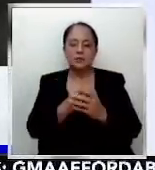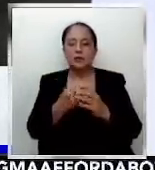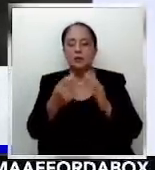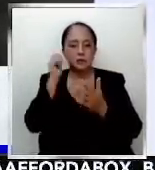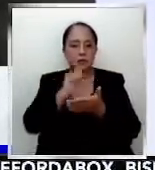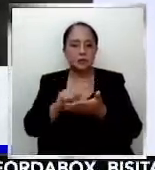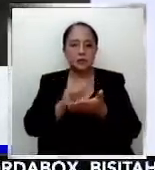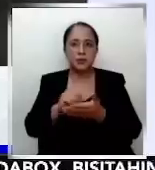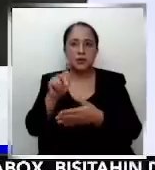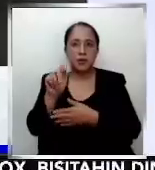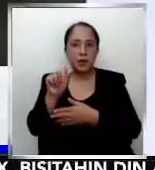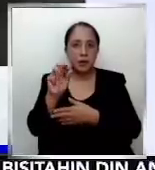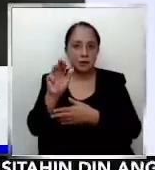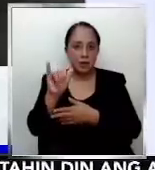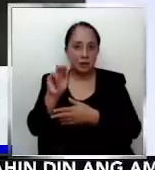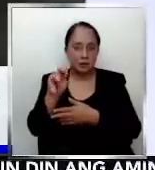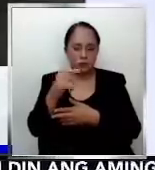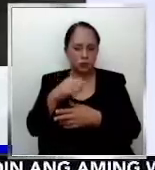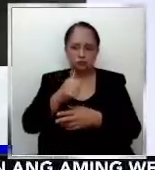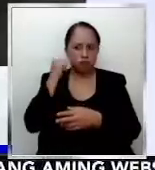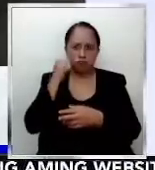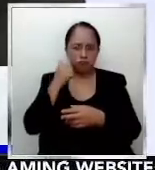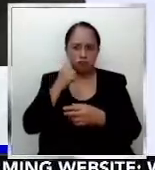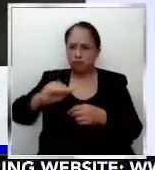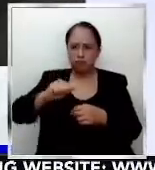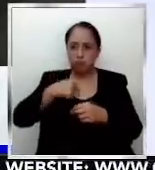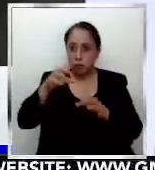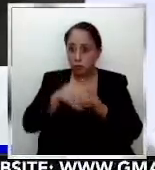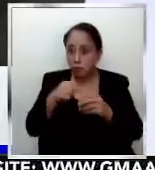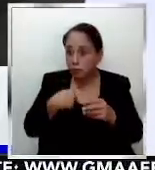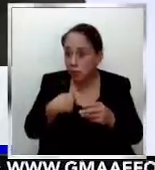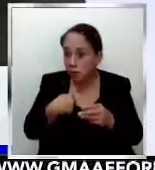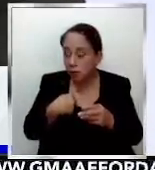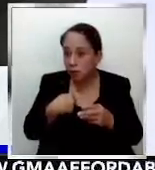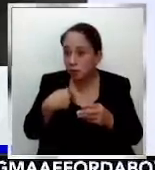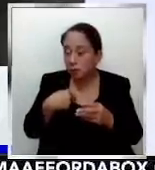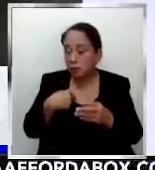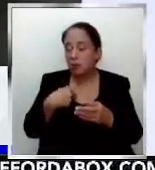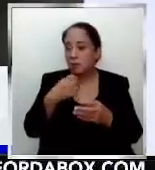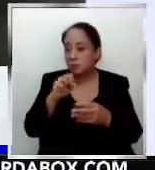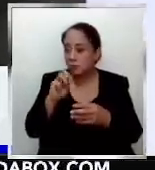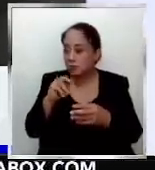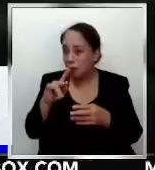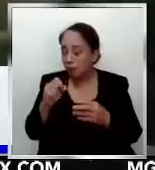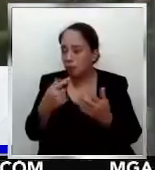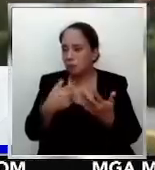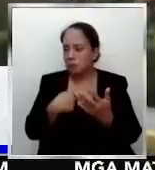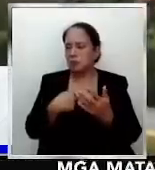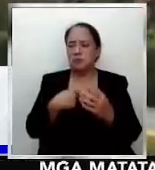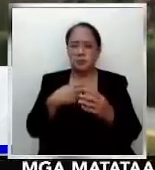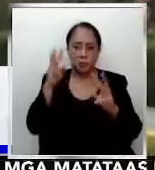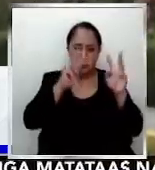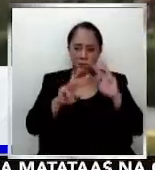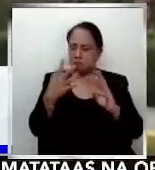Cayanan at itinanggi rin niya ang paratang na dawit umano siya sa smuggling. Hindi rin daw siya nababahala sa kanyang pagkakadawit dahil wala naman daw